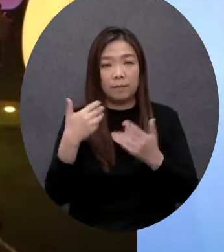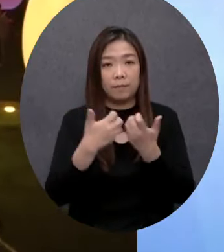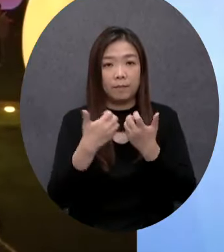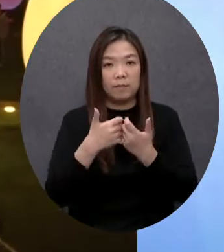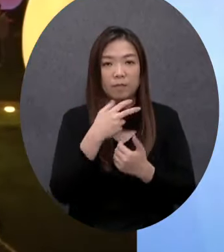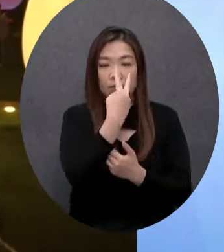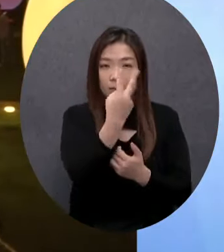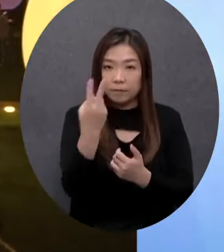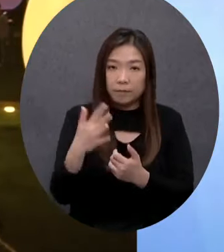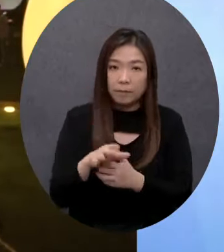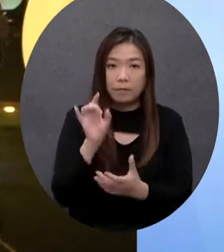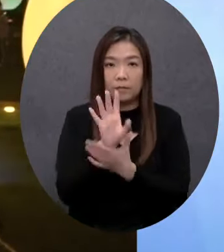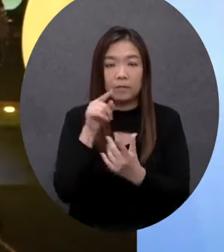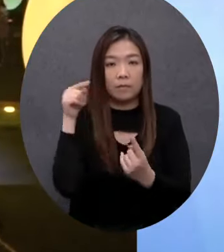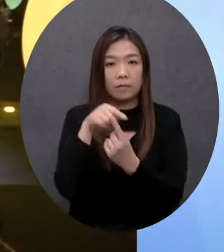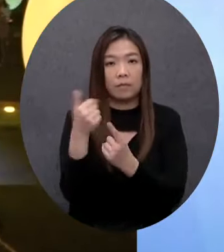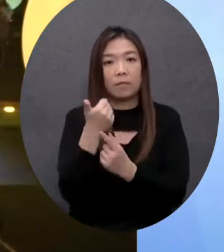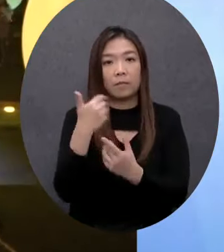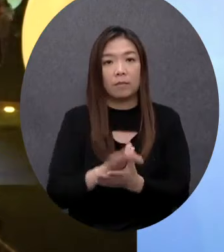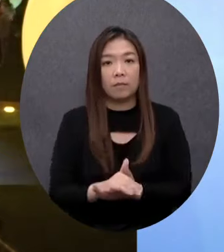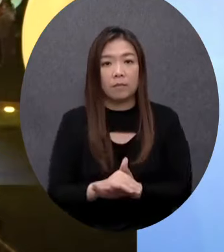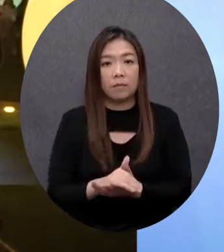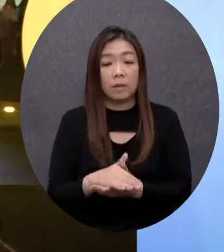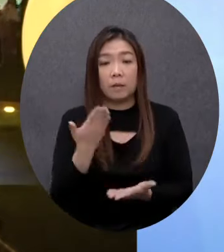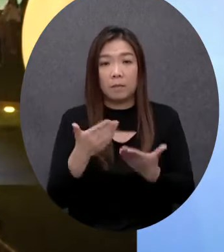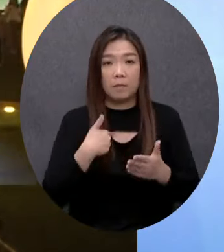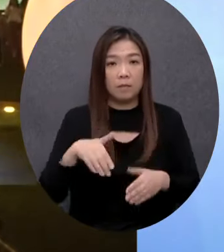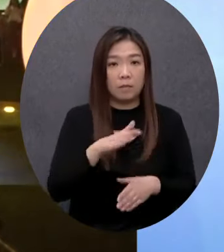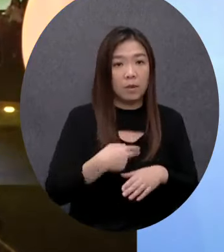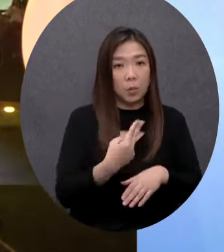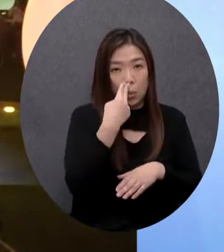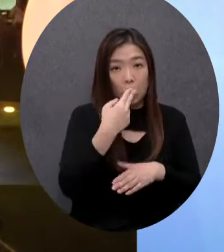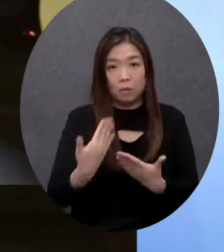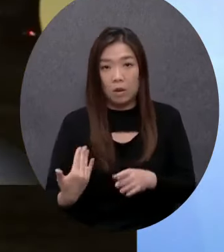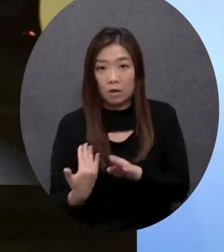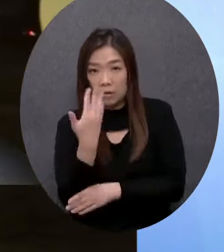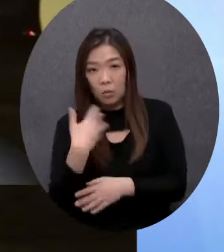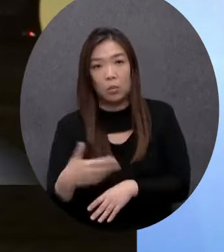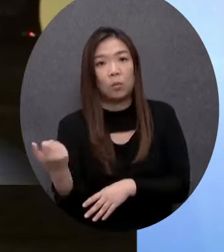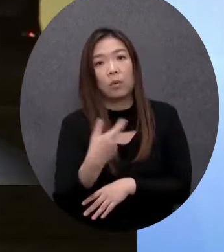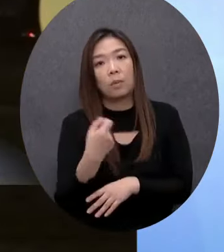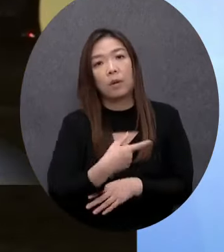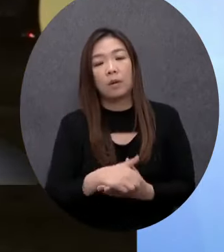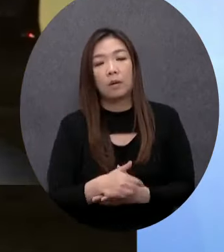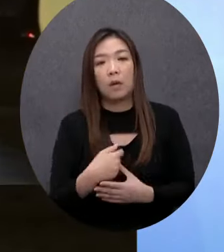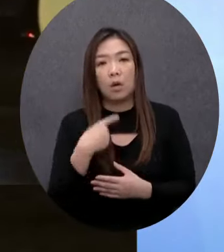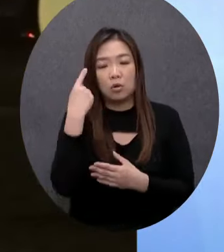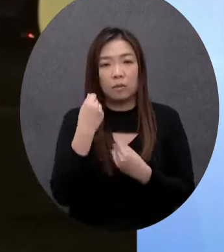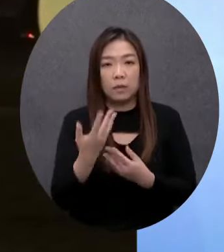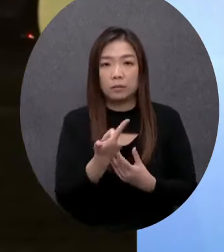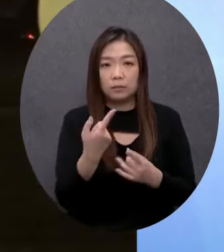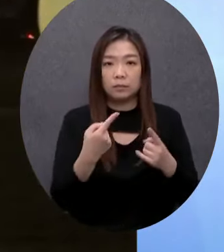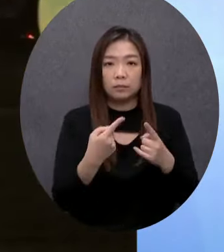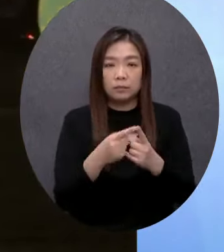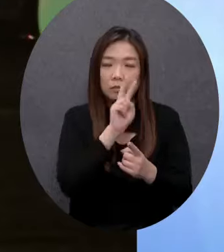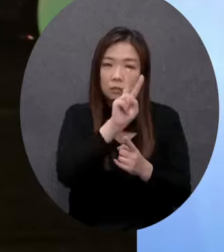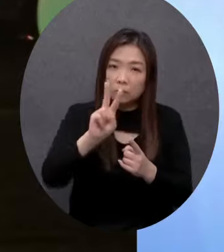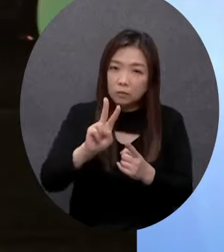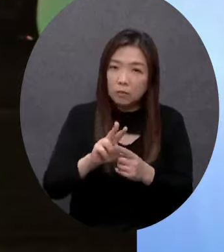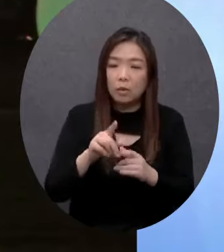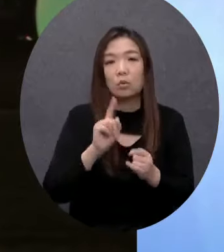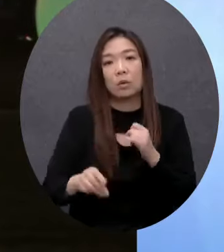提早达标。 超乎我哋預期嘅，咁所以我哋覺得都想俾多啲嘅觀眾可以睇到，把握